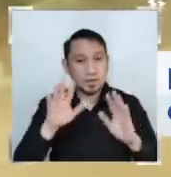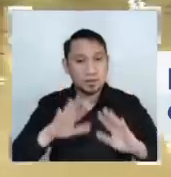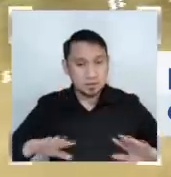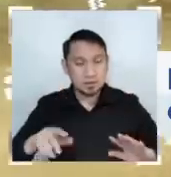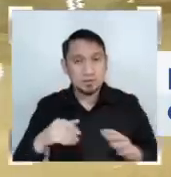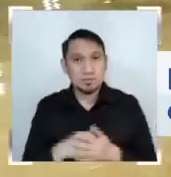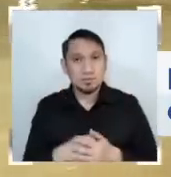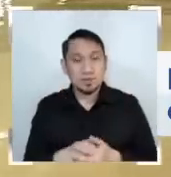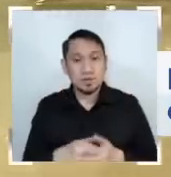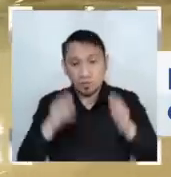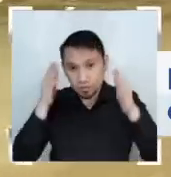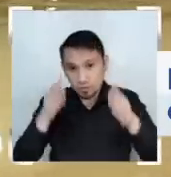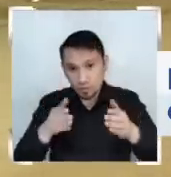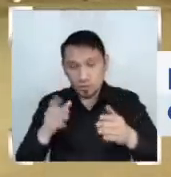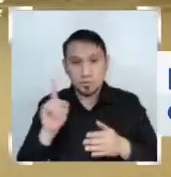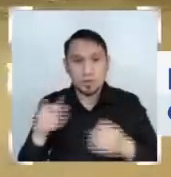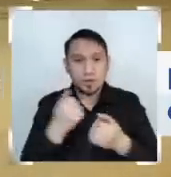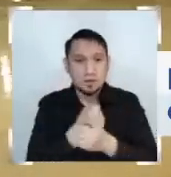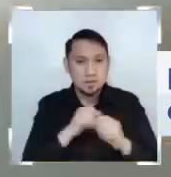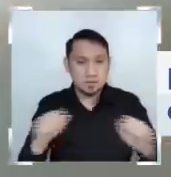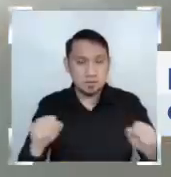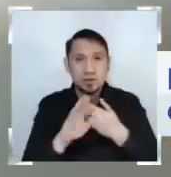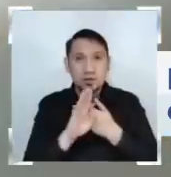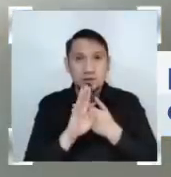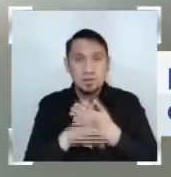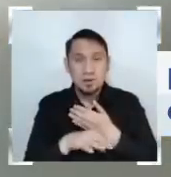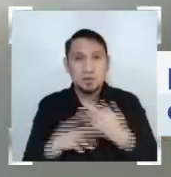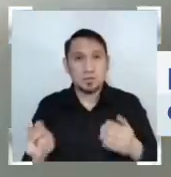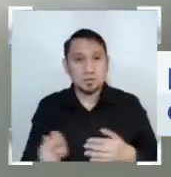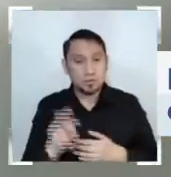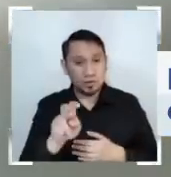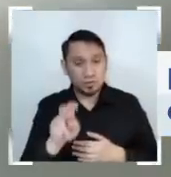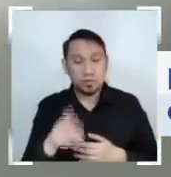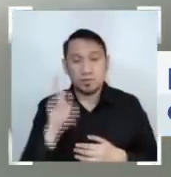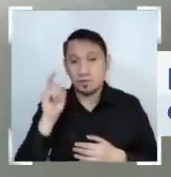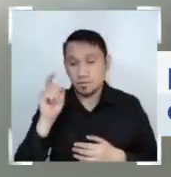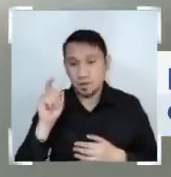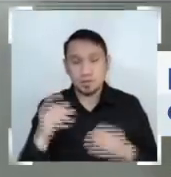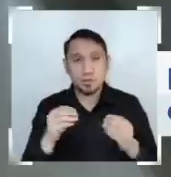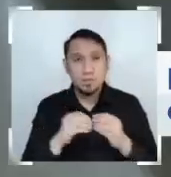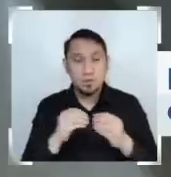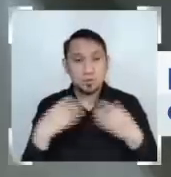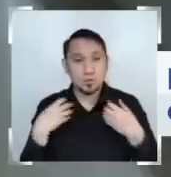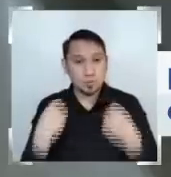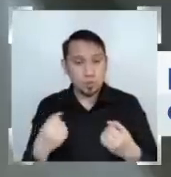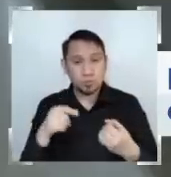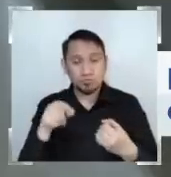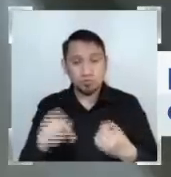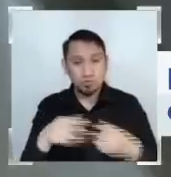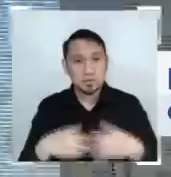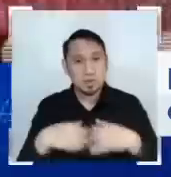Tututukan daw sa pulong ang ligtas na pagbabalik ng cross-border travel para mapabilis at mapatatag ang pagbangon ng mga bansa mula sa epekto